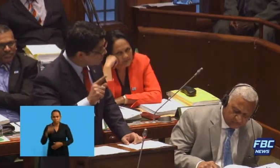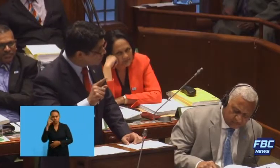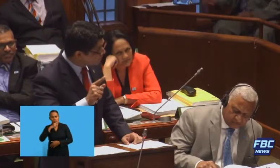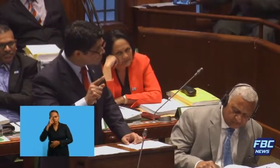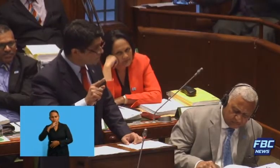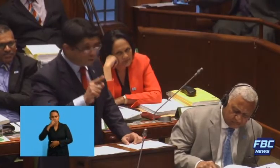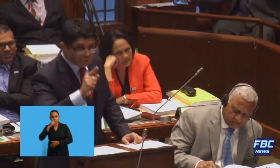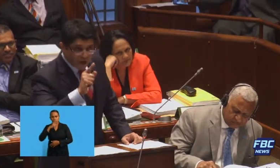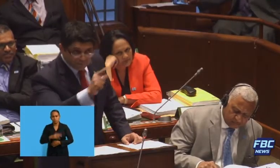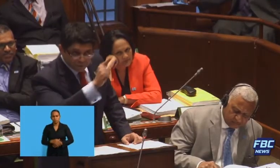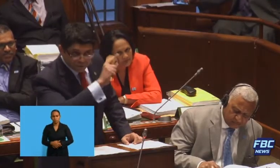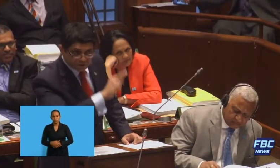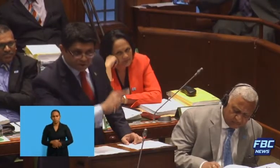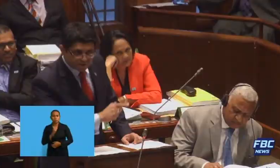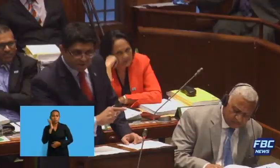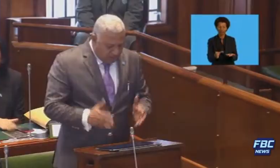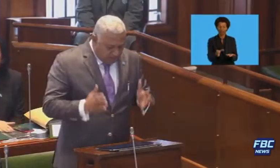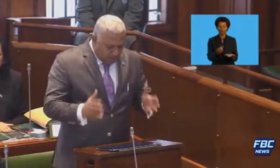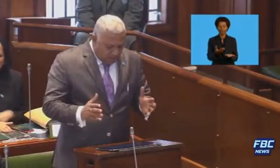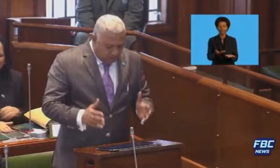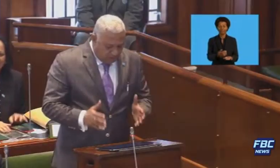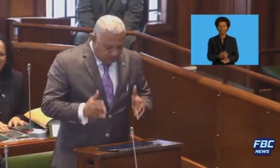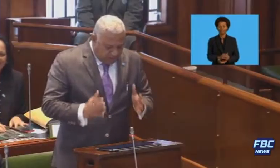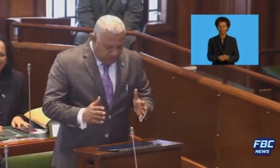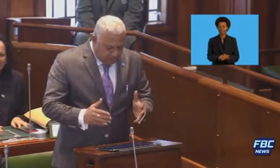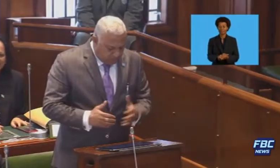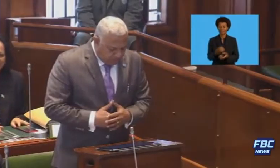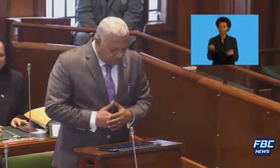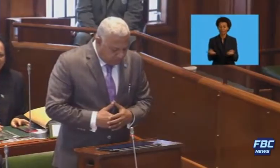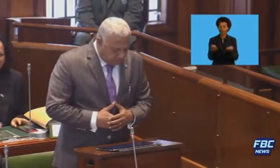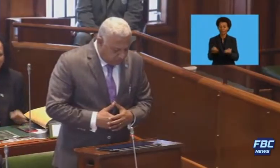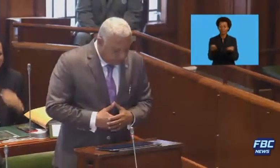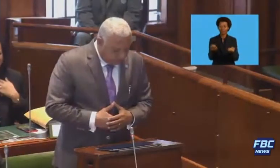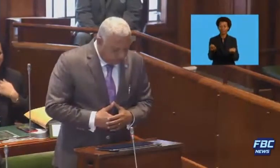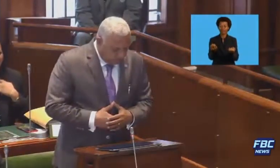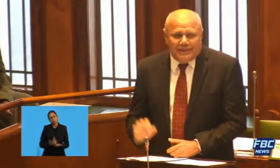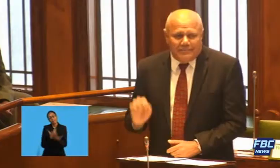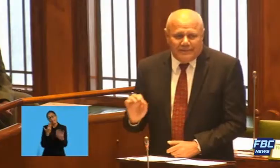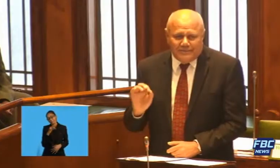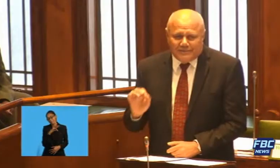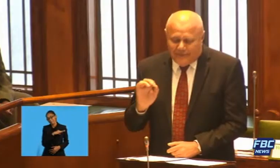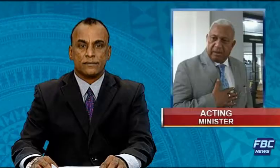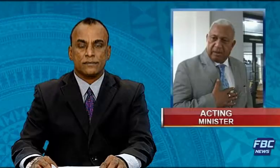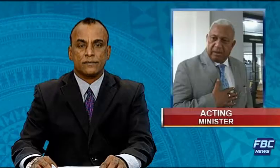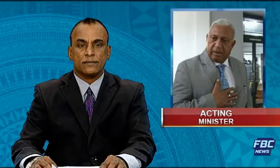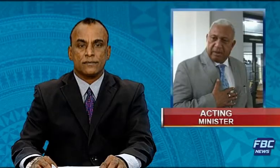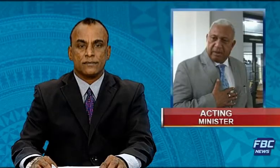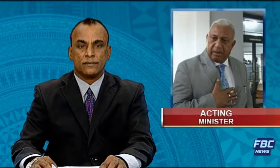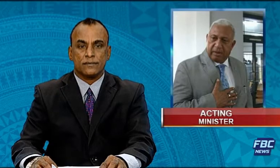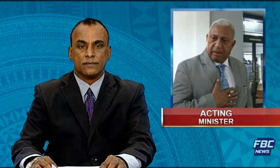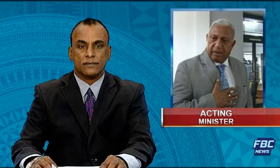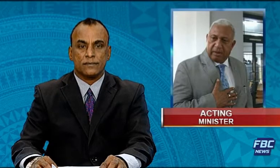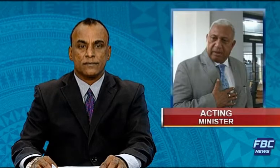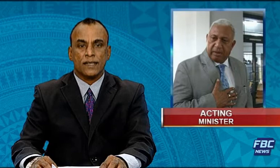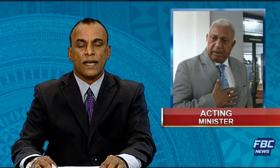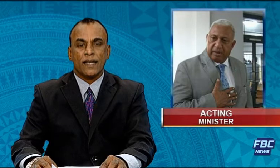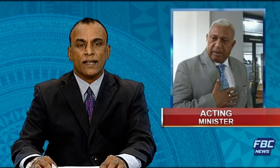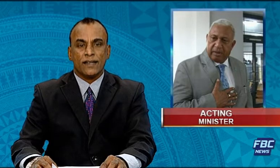na Tony Beisanga na itubu-tubu ilabo e na ngauni sala nga baka politiki.